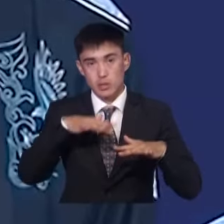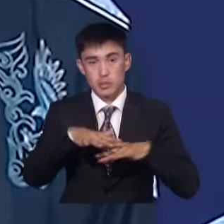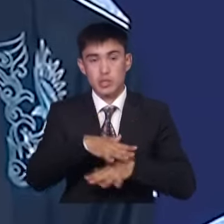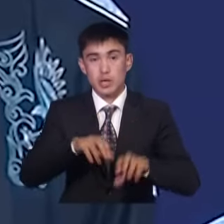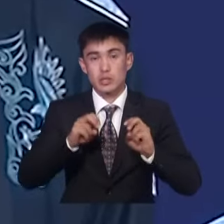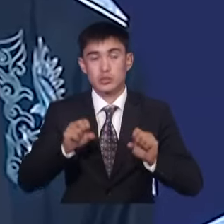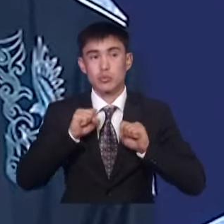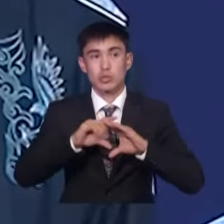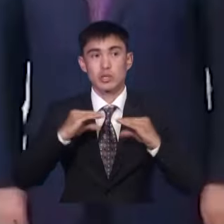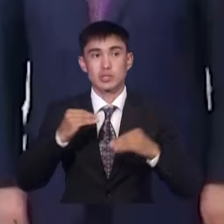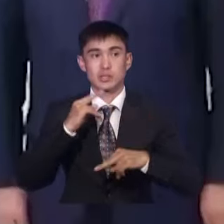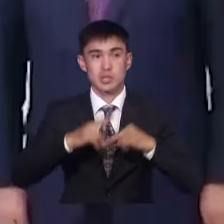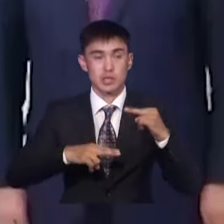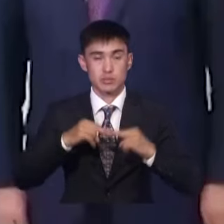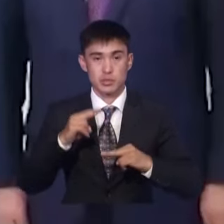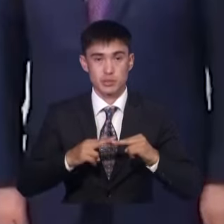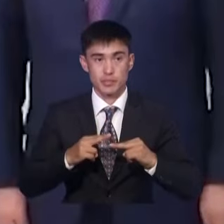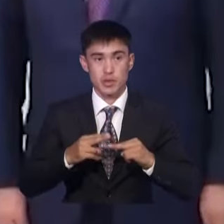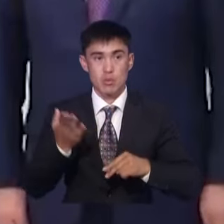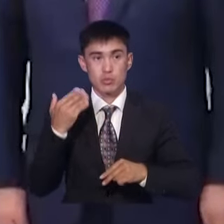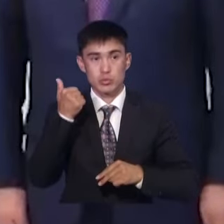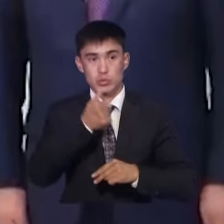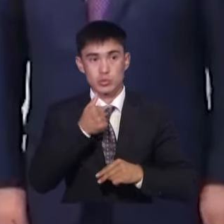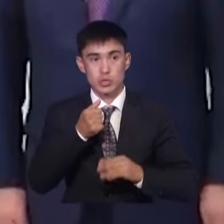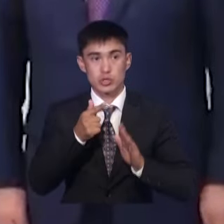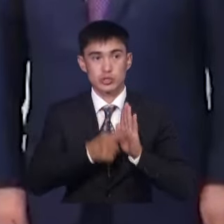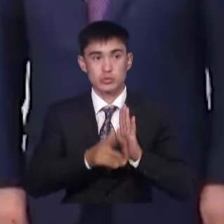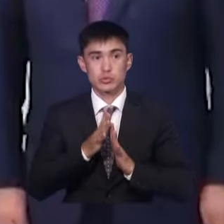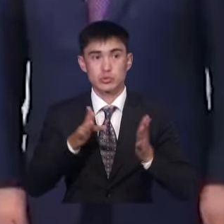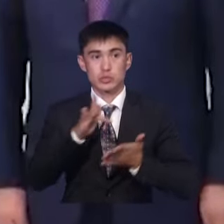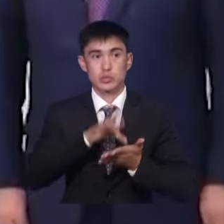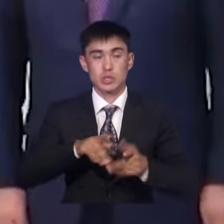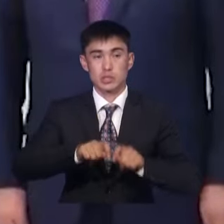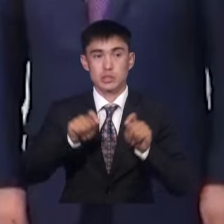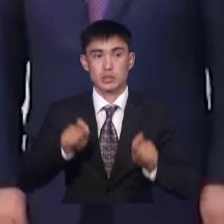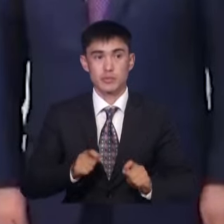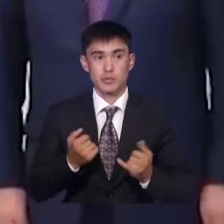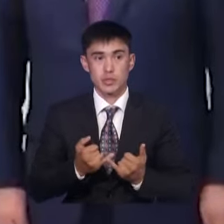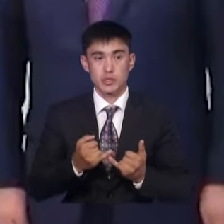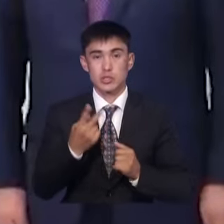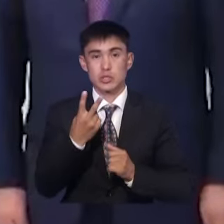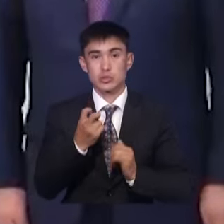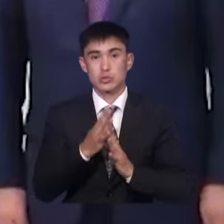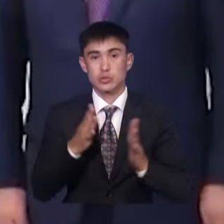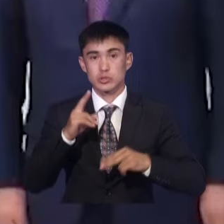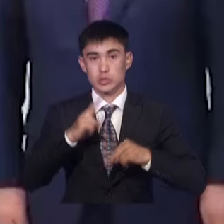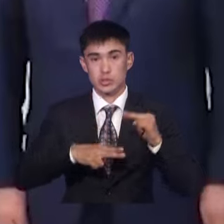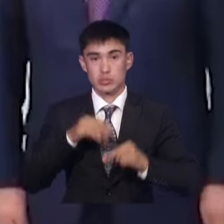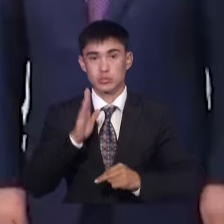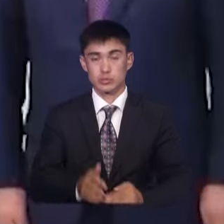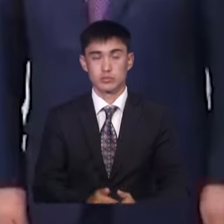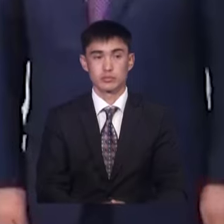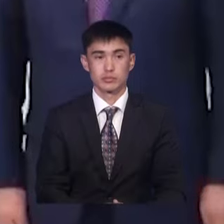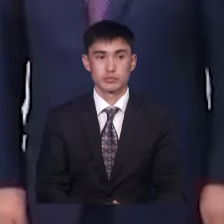арнайы спорт алаңдары салынып жатыр. Былтырдың өзінде 70-ге жуық орталық ашылған, биыл тағы 200-ге жуық нысан